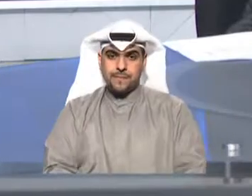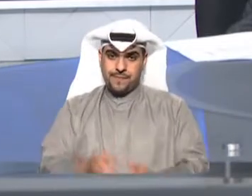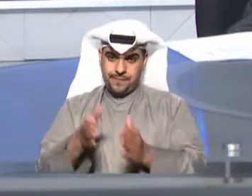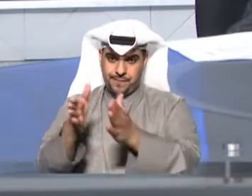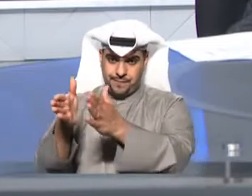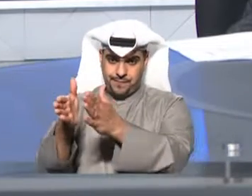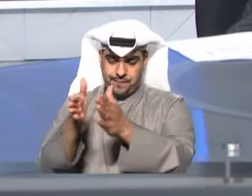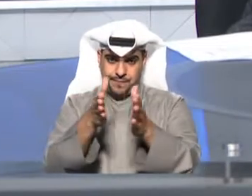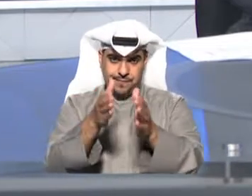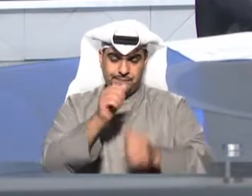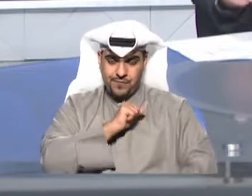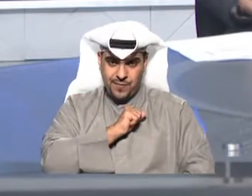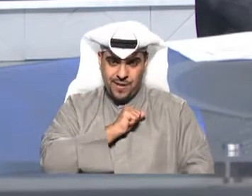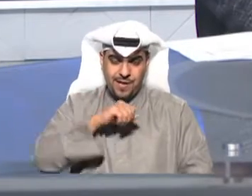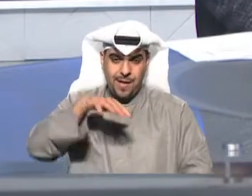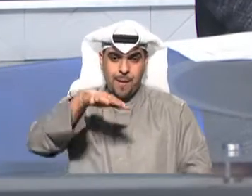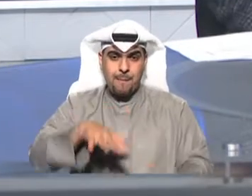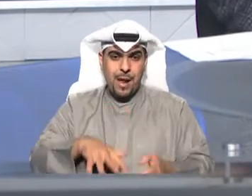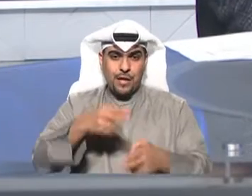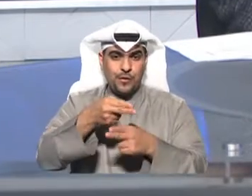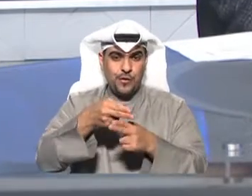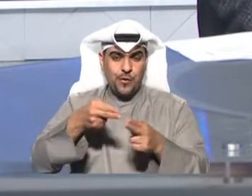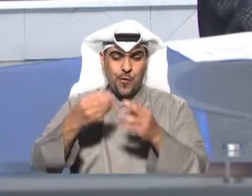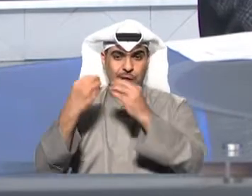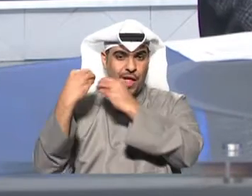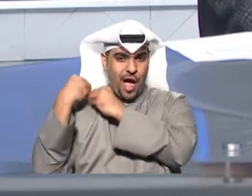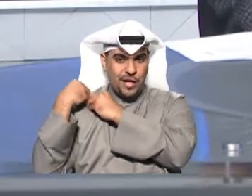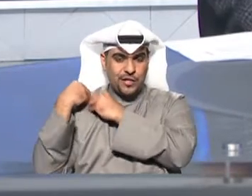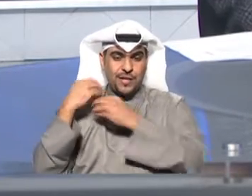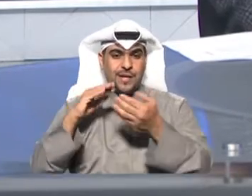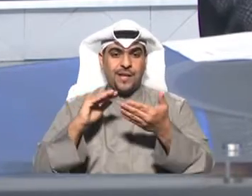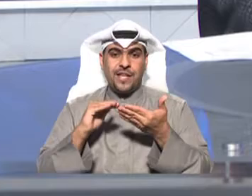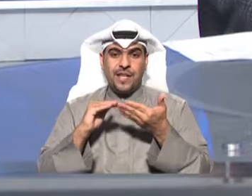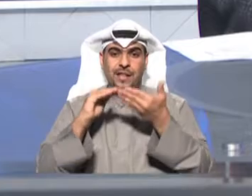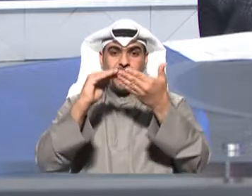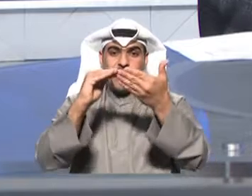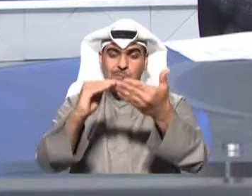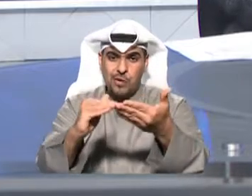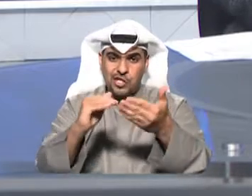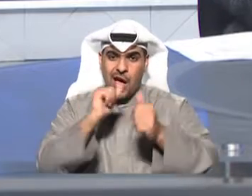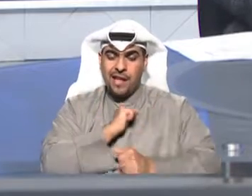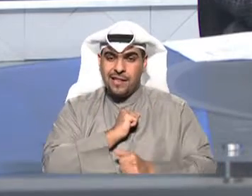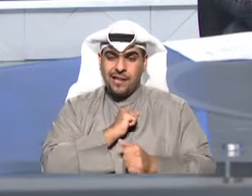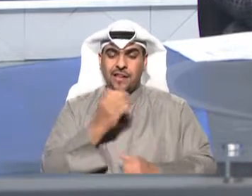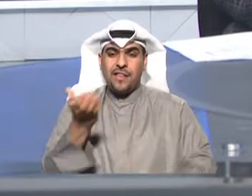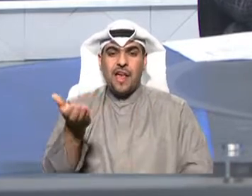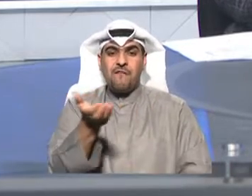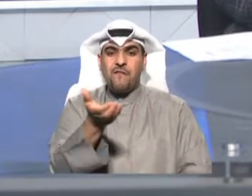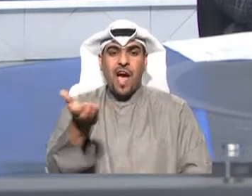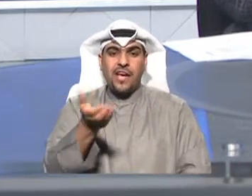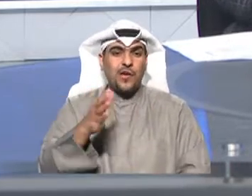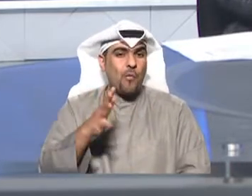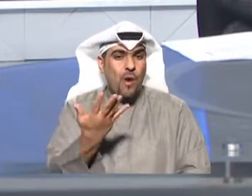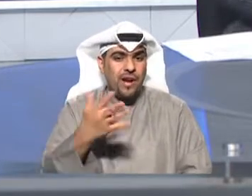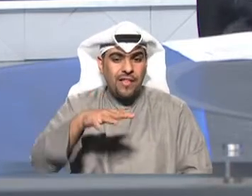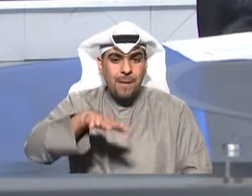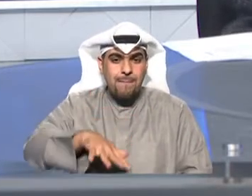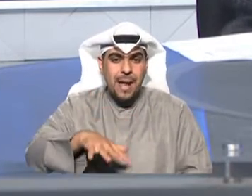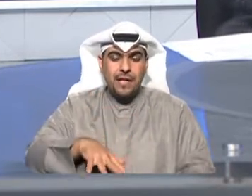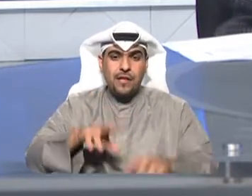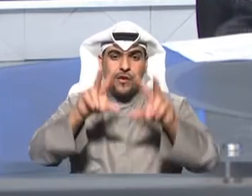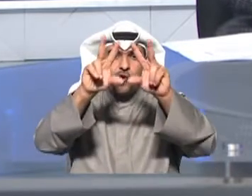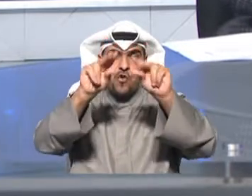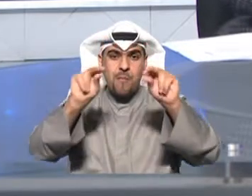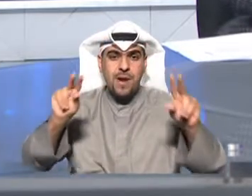أيادي الكويت البيضاء نظمت حملة لدعم المحتاجين في لبنان في ظل الظروف الاقتصادية